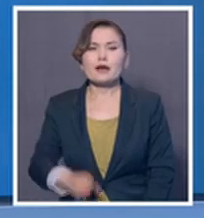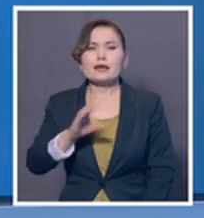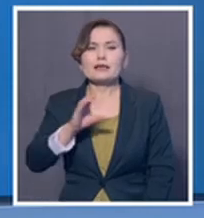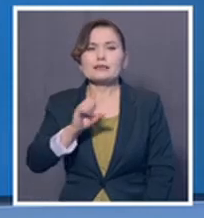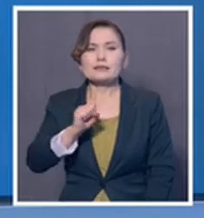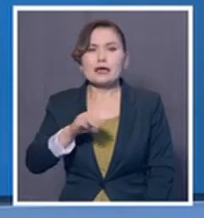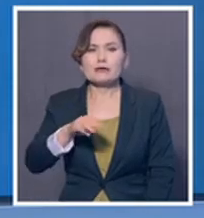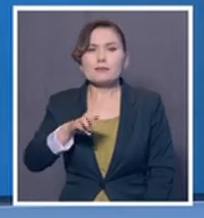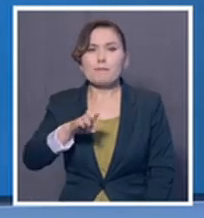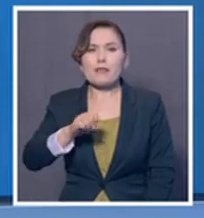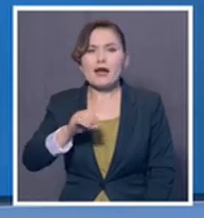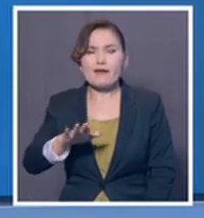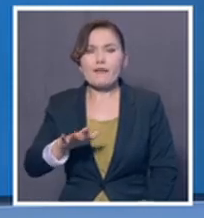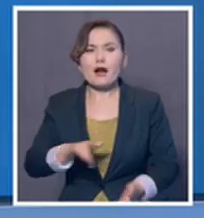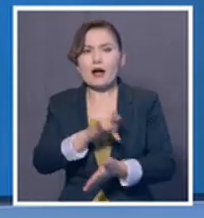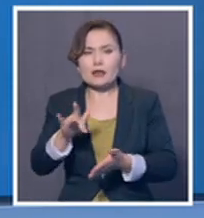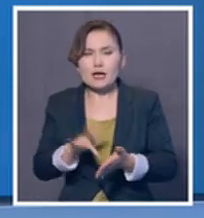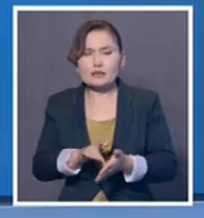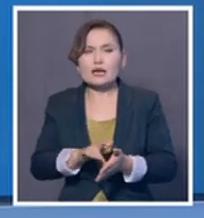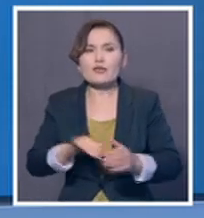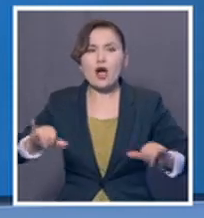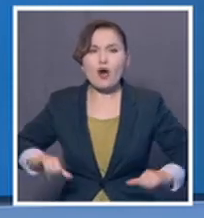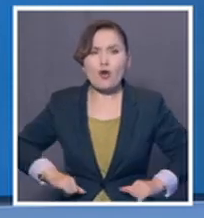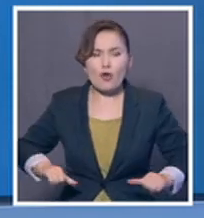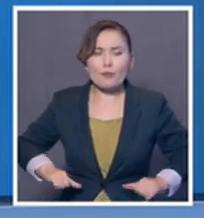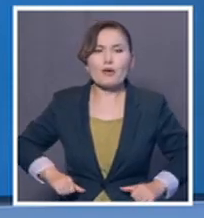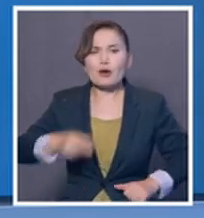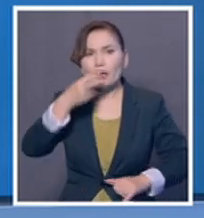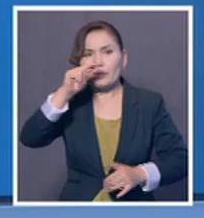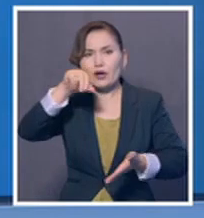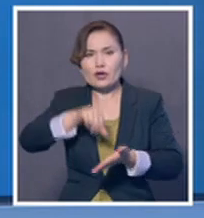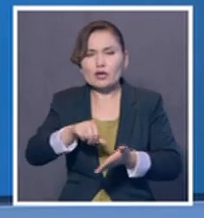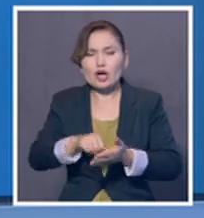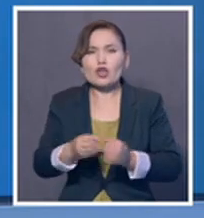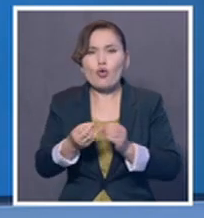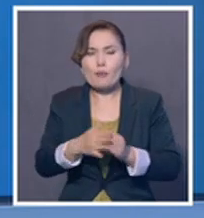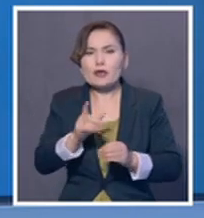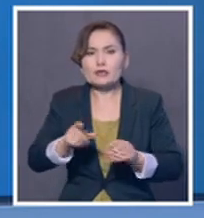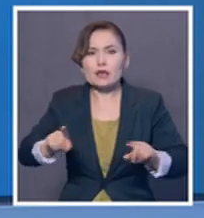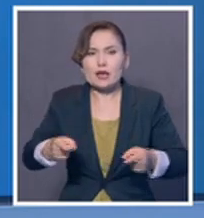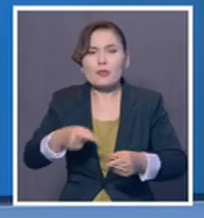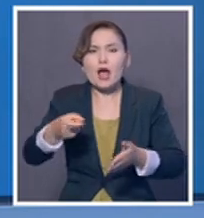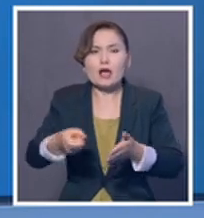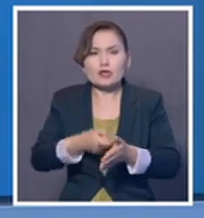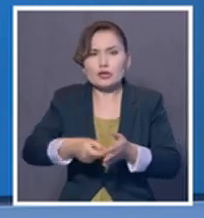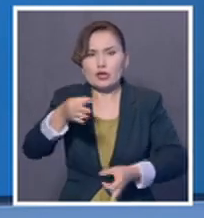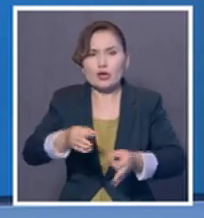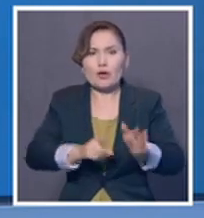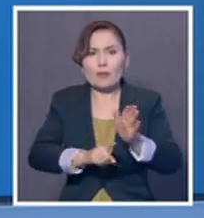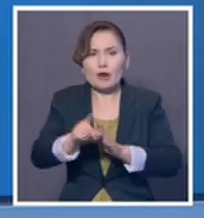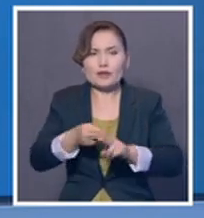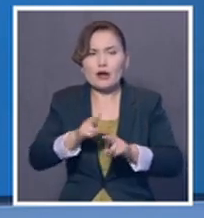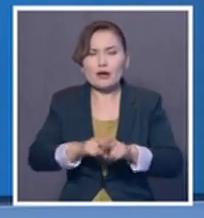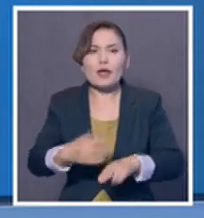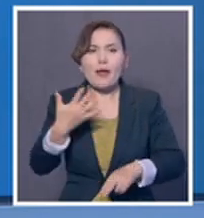Хабарымызды жалғастырамыз. Сәтбаев қаласында бұзақылық жасағаны үшін 15 адам ұсталды. Қазір оларға қатысты тергеу басталды. Олар 5